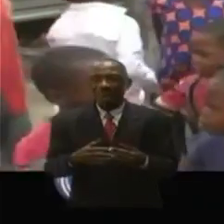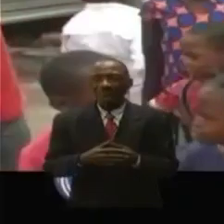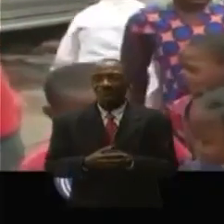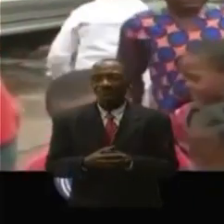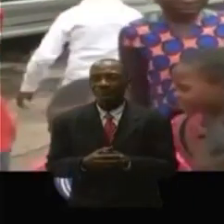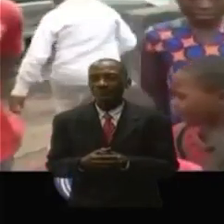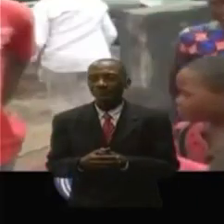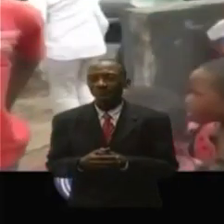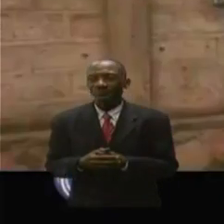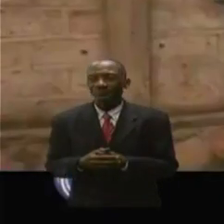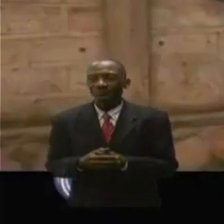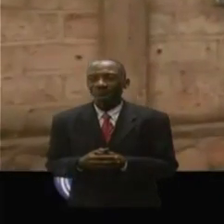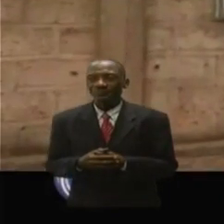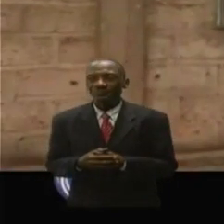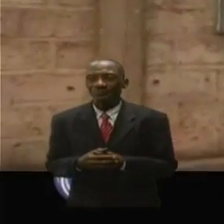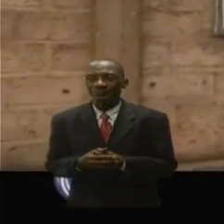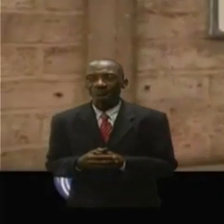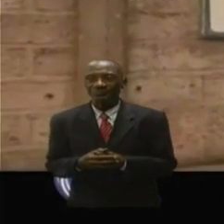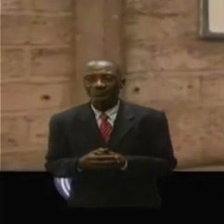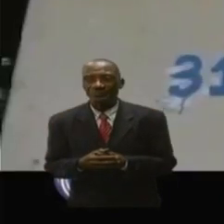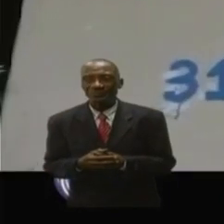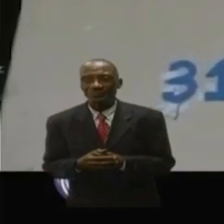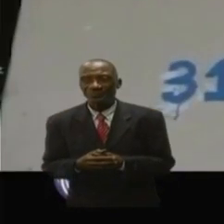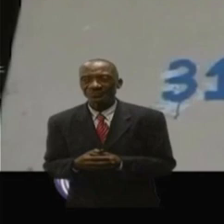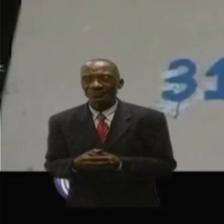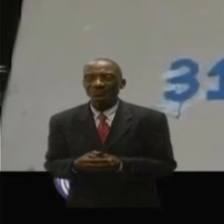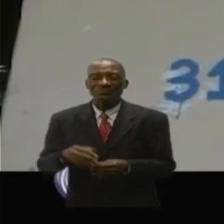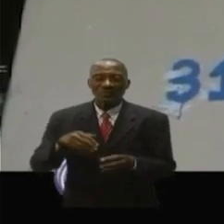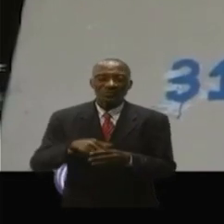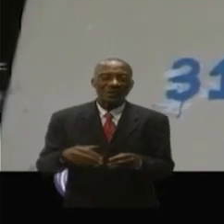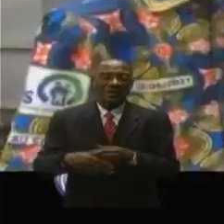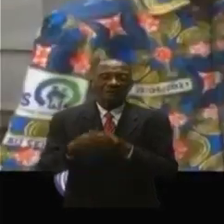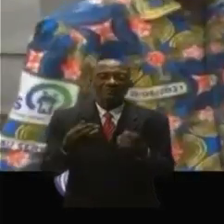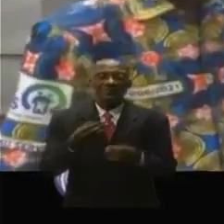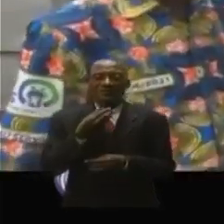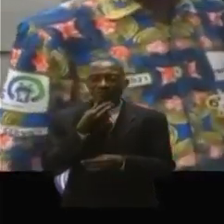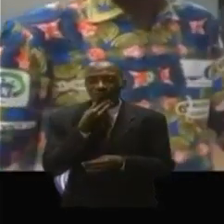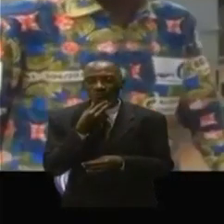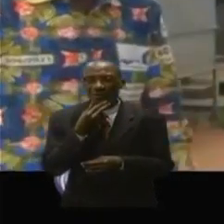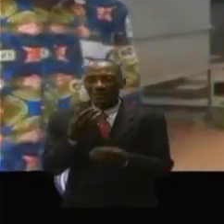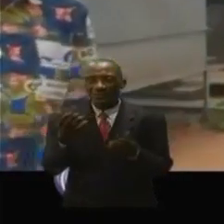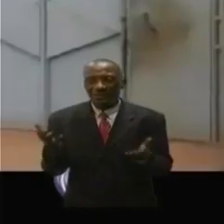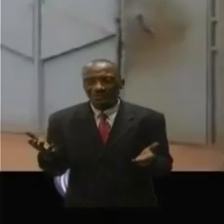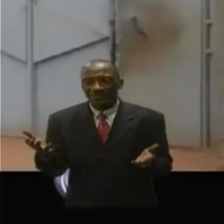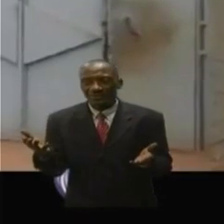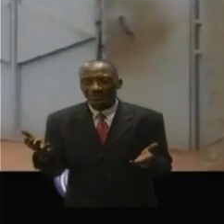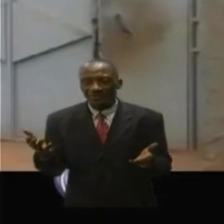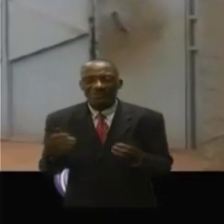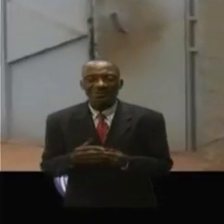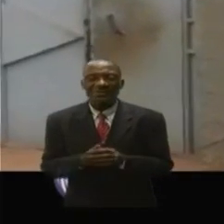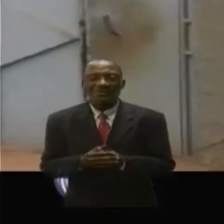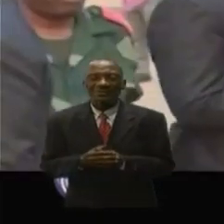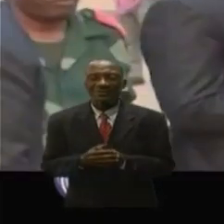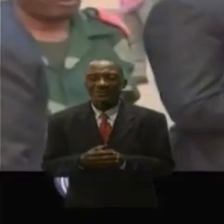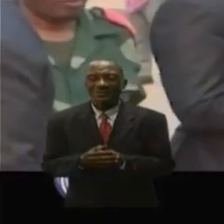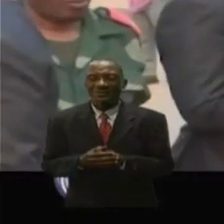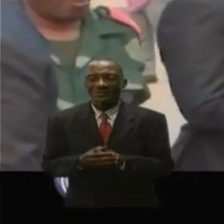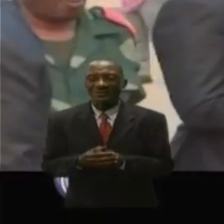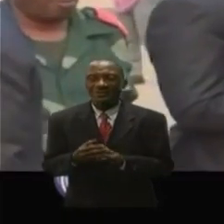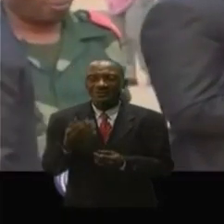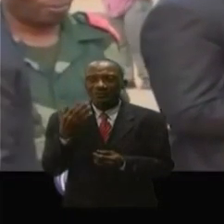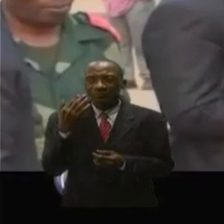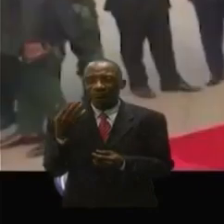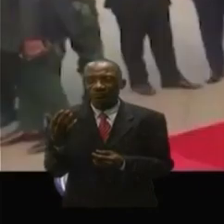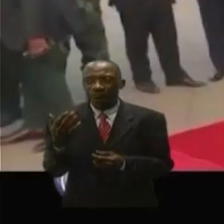Vers des orphelinats et des hospices des vieillards de la ville de Mbujimayi. Ceci à l'occasion de la quatrième visite qu'effectue Félix-Antoine Tshisekedi Tshilombo à